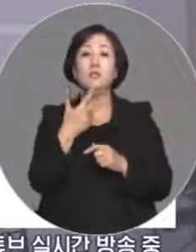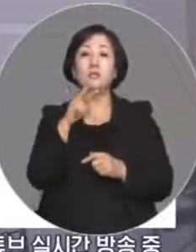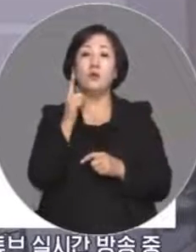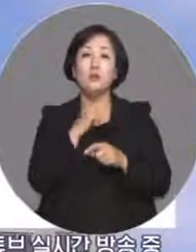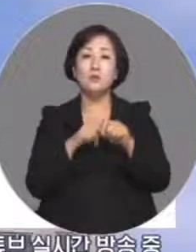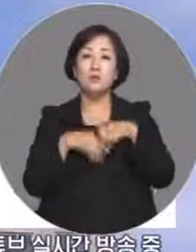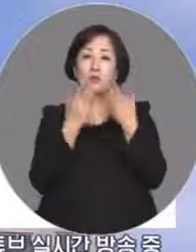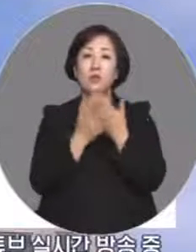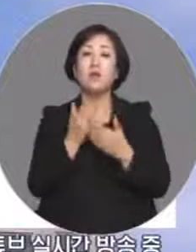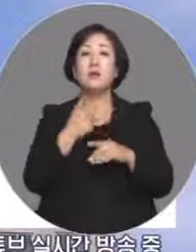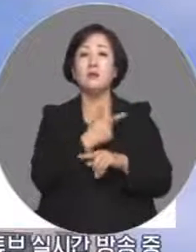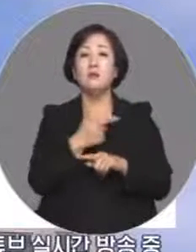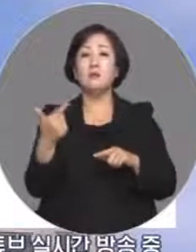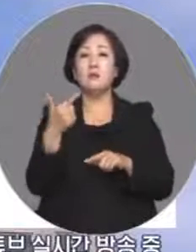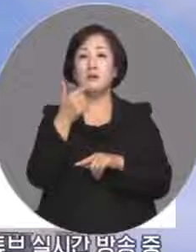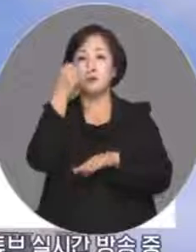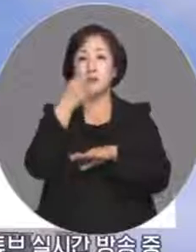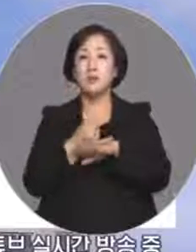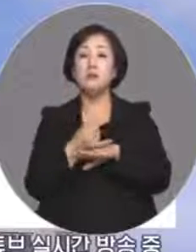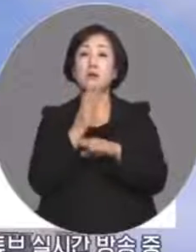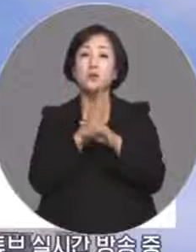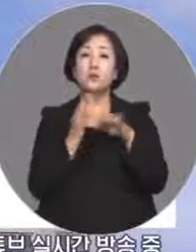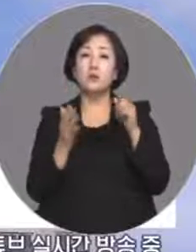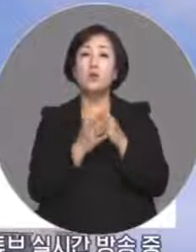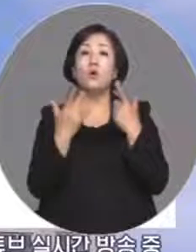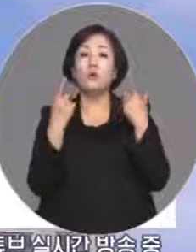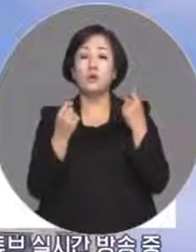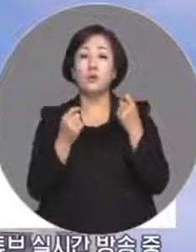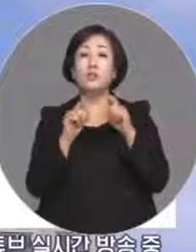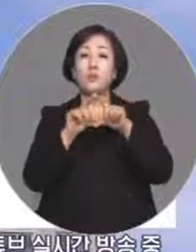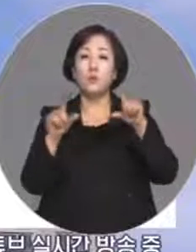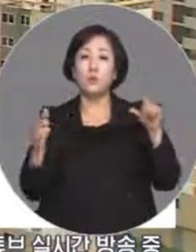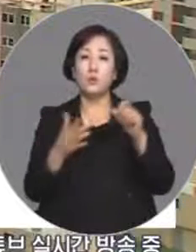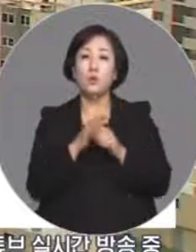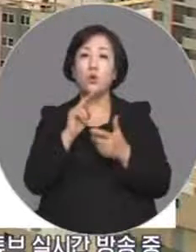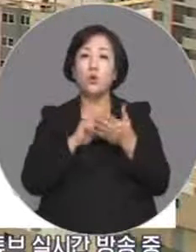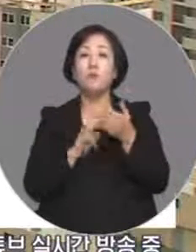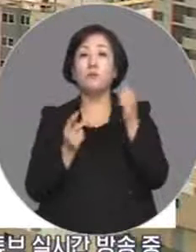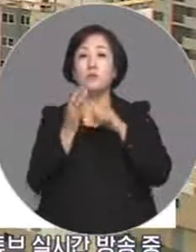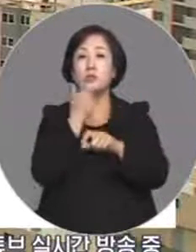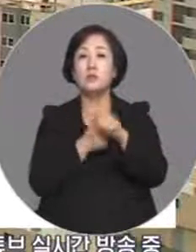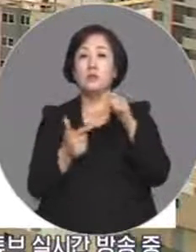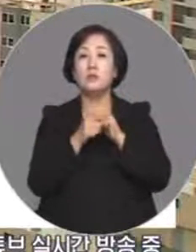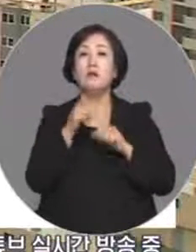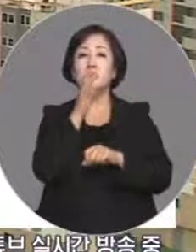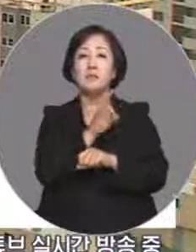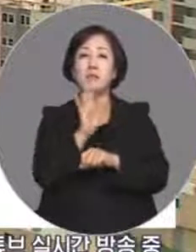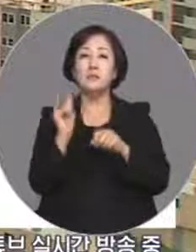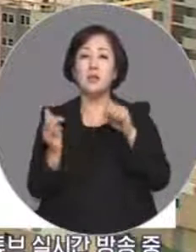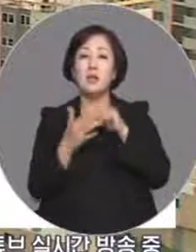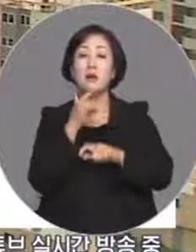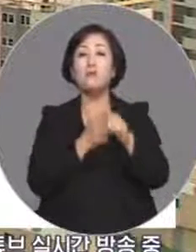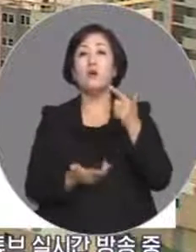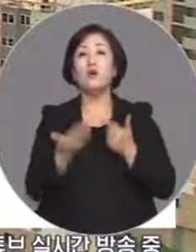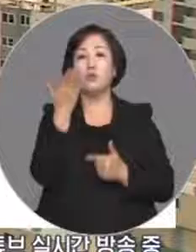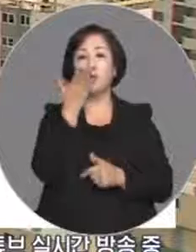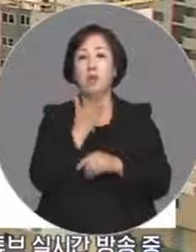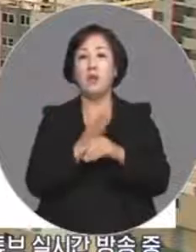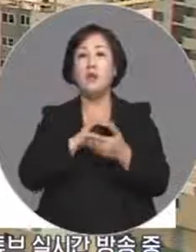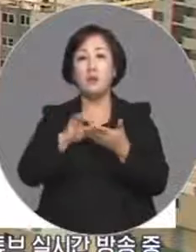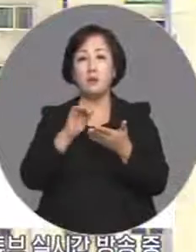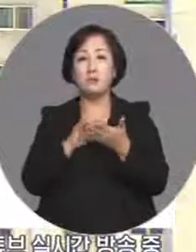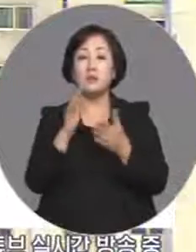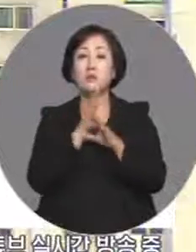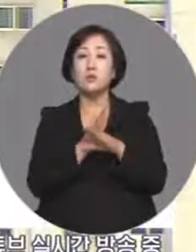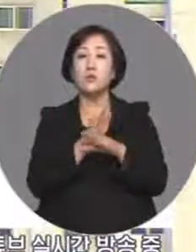이후 최저치를 기록했습니다. 이처럼 시장에서 매수자보다 매도자가 더 많은 매도자 우위의 시장이